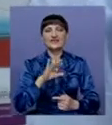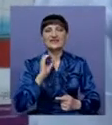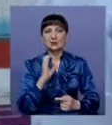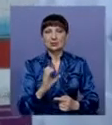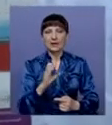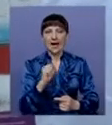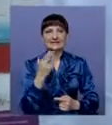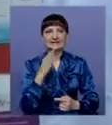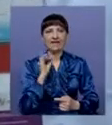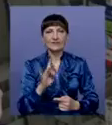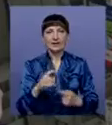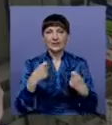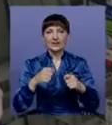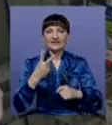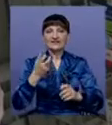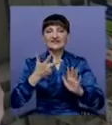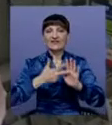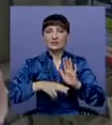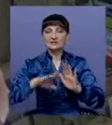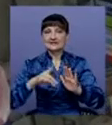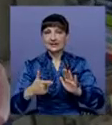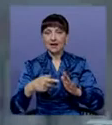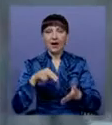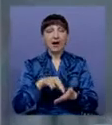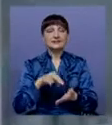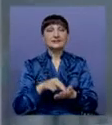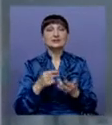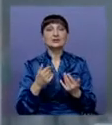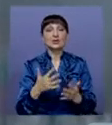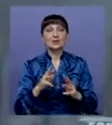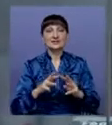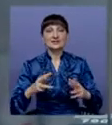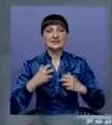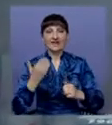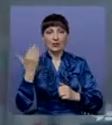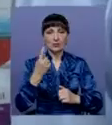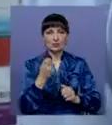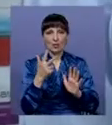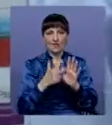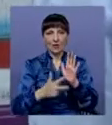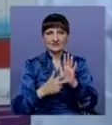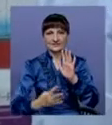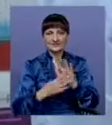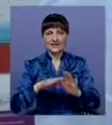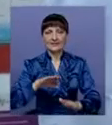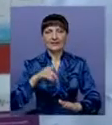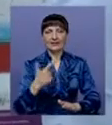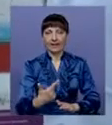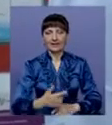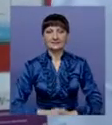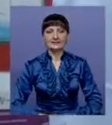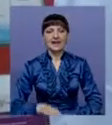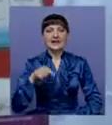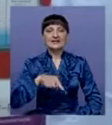ацикловир АКОС здесь отпускали по 280, хотя цена, установленная Минздравом, составляет 189 тенге. Здесь